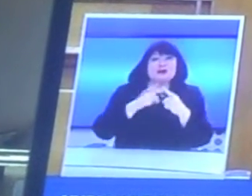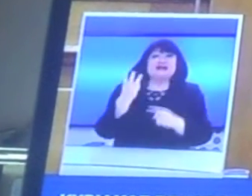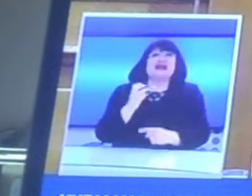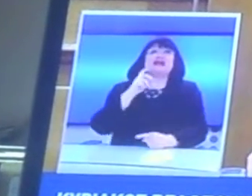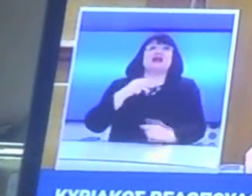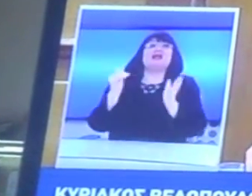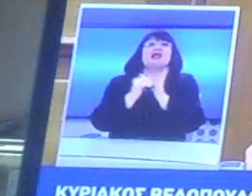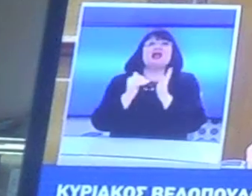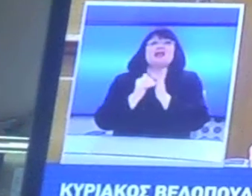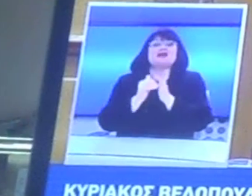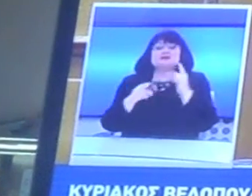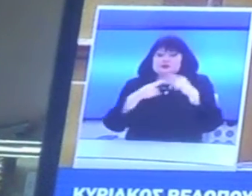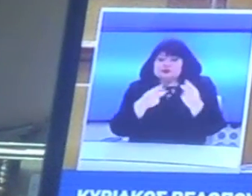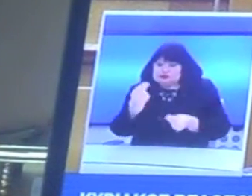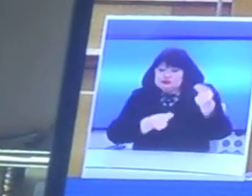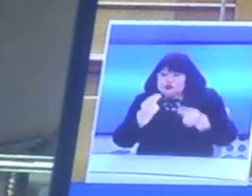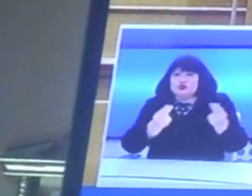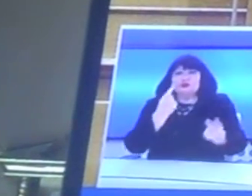σημαίνει, δείτε πόσε μπαρ κάνουμε.